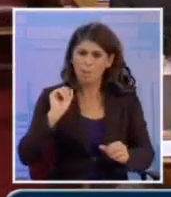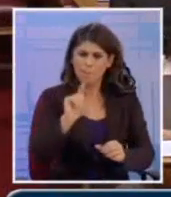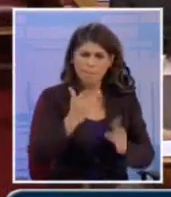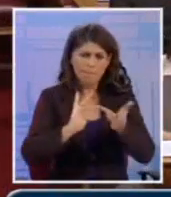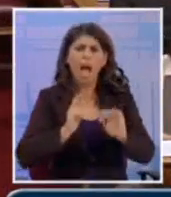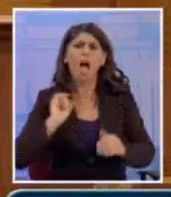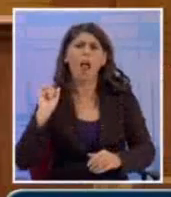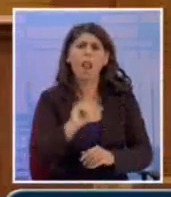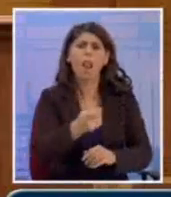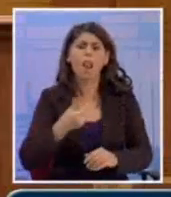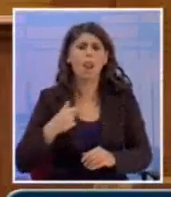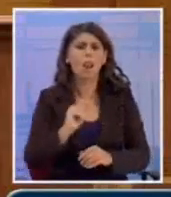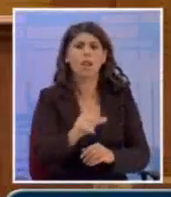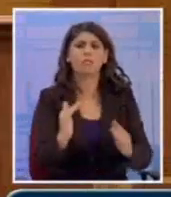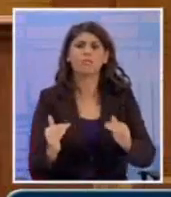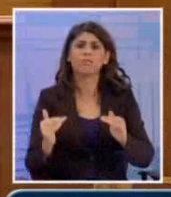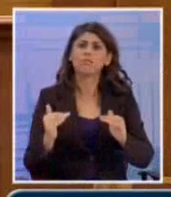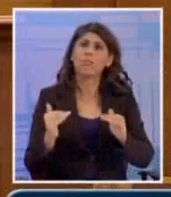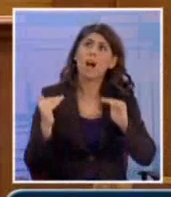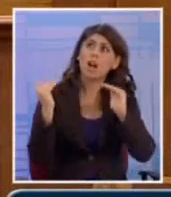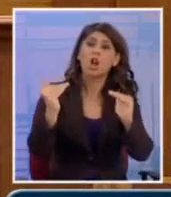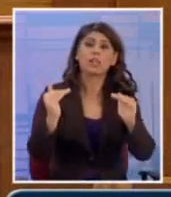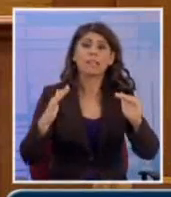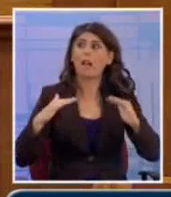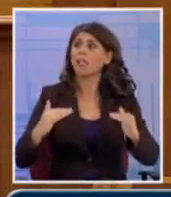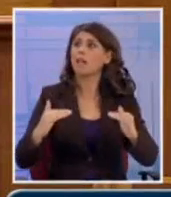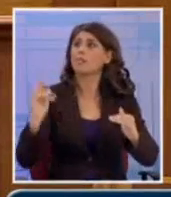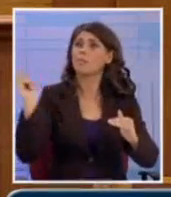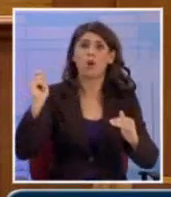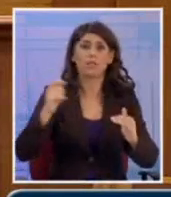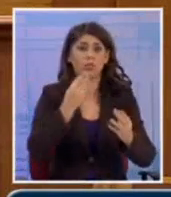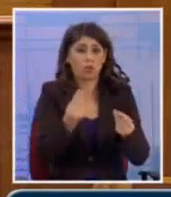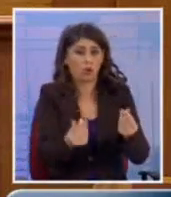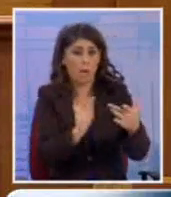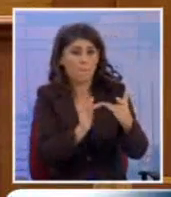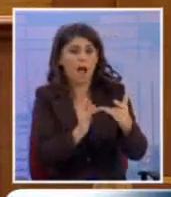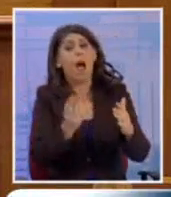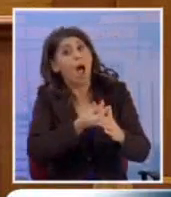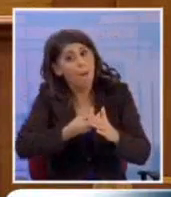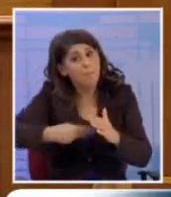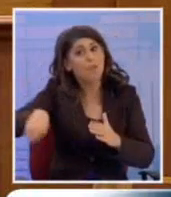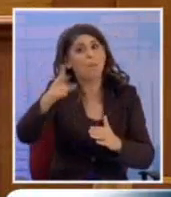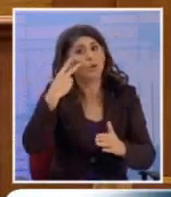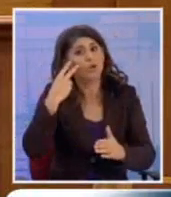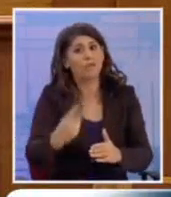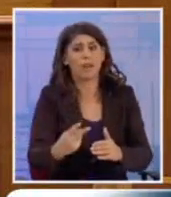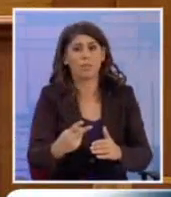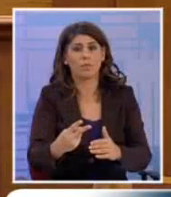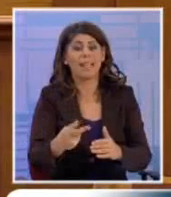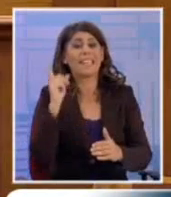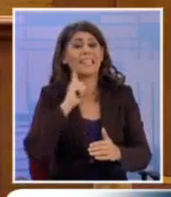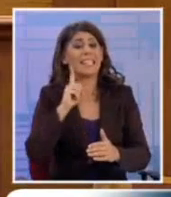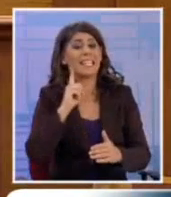ως η ανώτατη κατάσταση πολιτικής στη χώρα μας. Αλλά πιο πολύ απ' όλα το βλέπουμε, κύριοι και